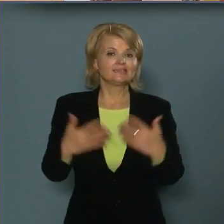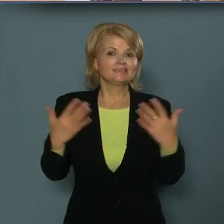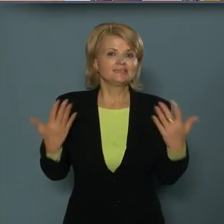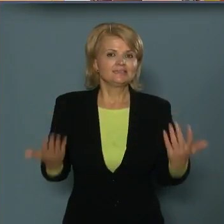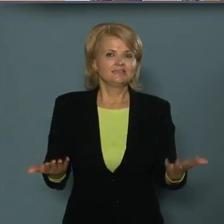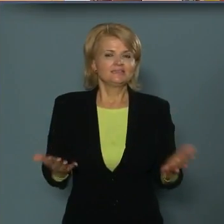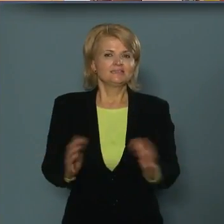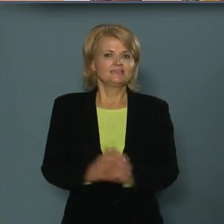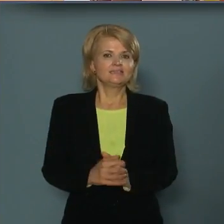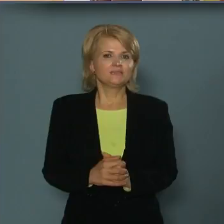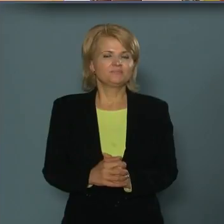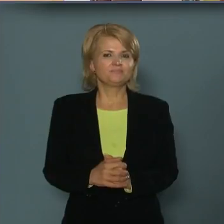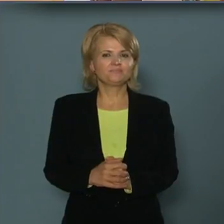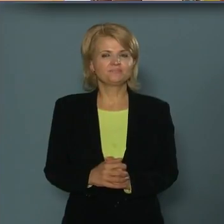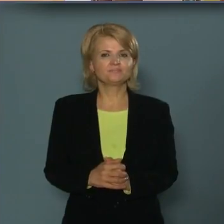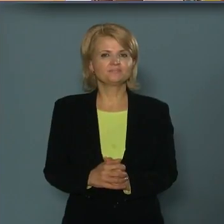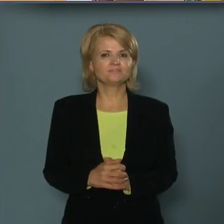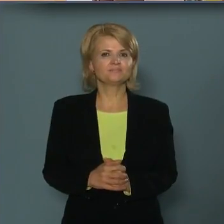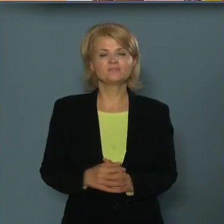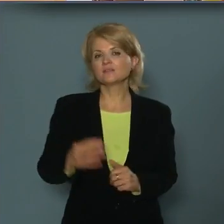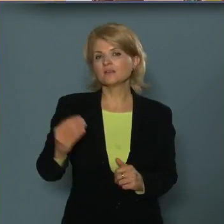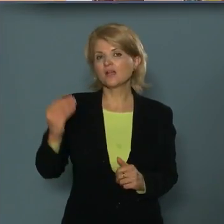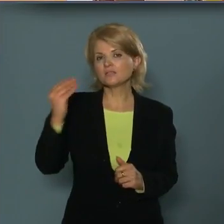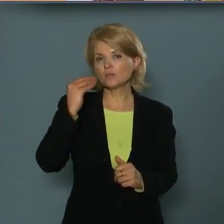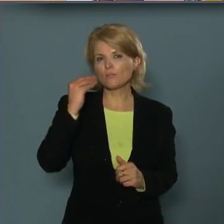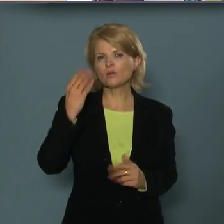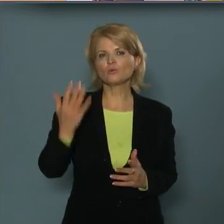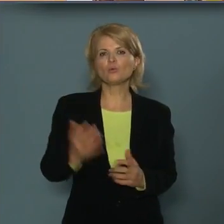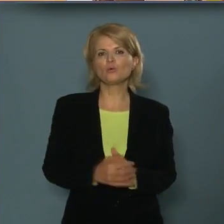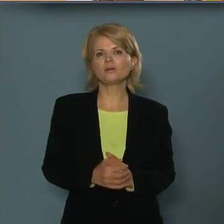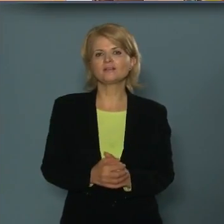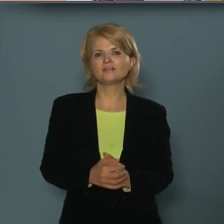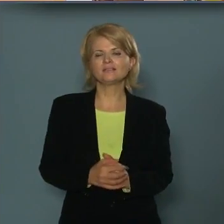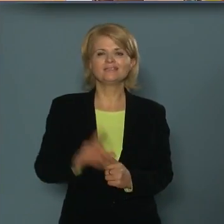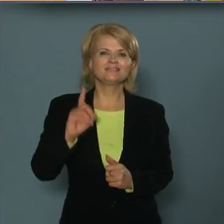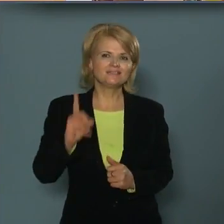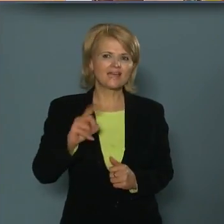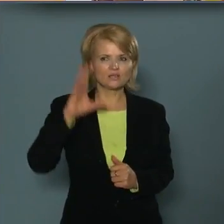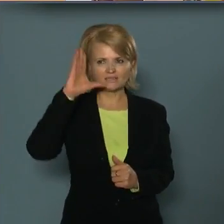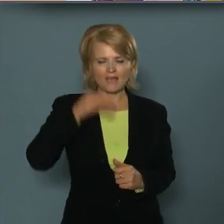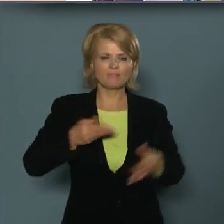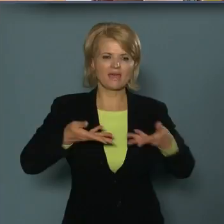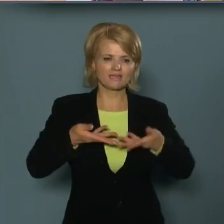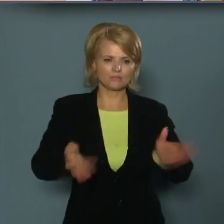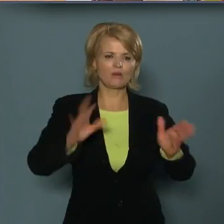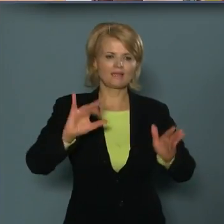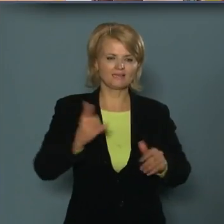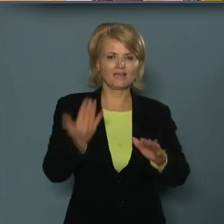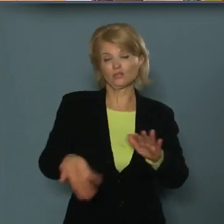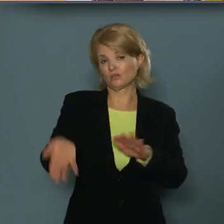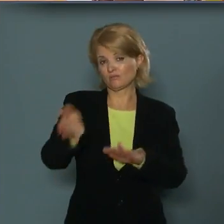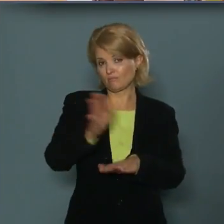hát részben, ami hát szomorú, de hát az ember születik és